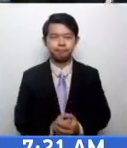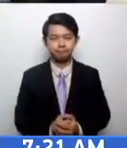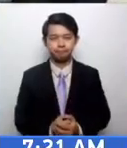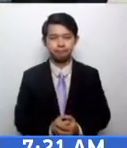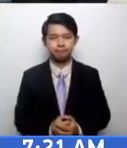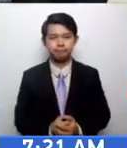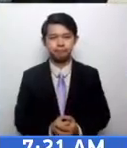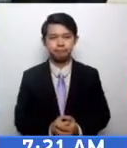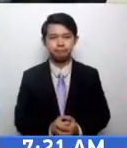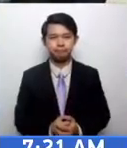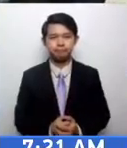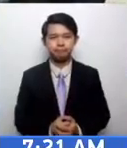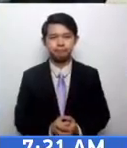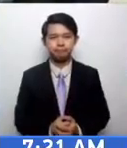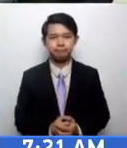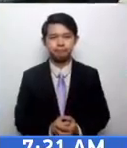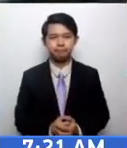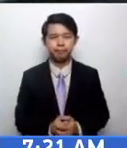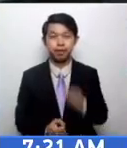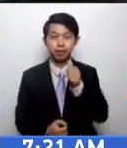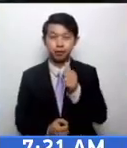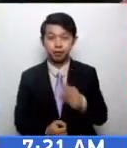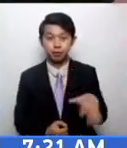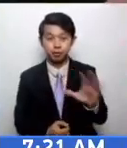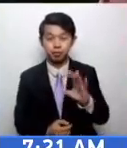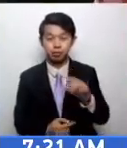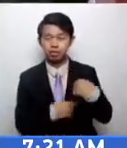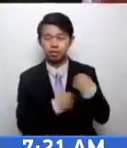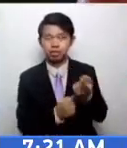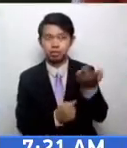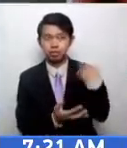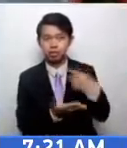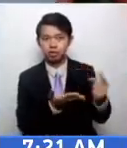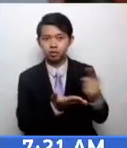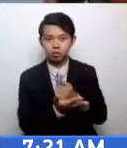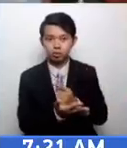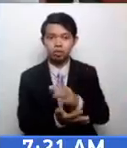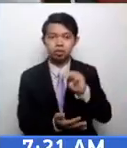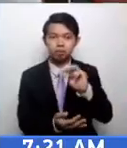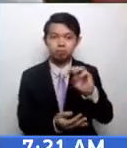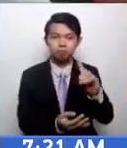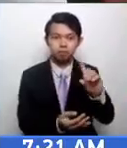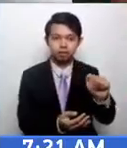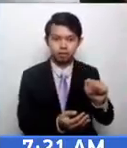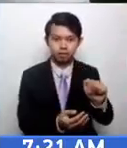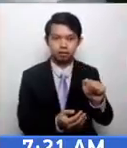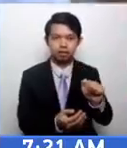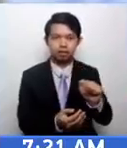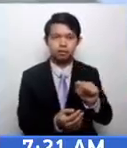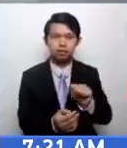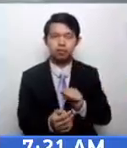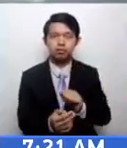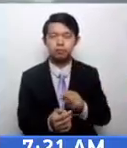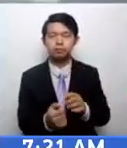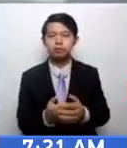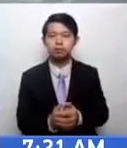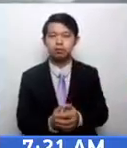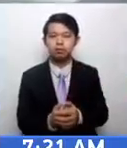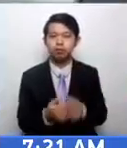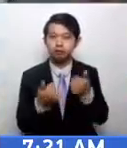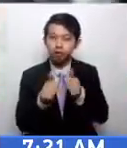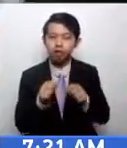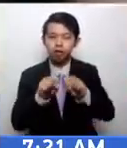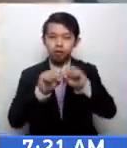Maris, good morning. Simulan nung nakaraang linggo ay pinapatupad na ng MMDA dito sa EDSA Busway yung isang sistema kung saan malalaman kung kumpleto